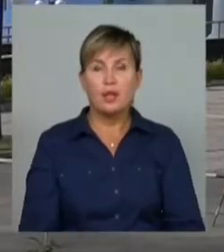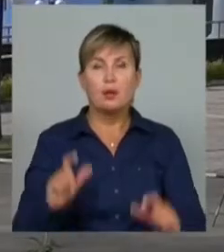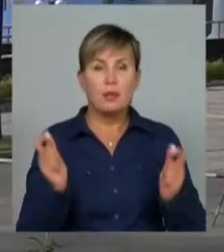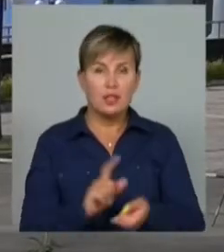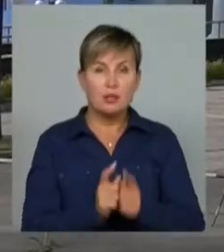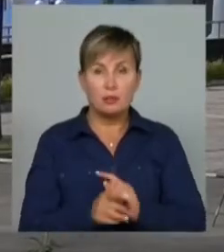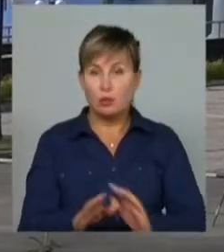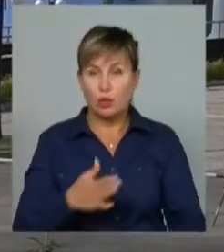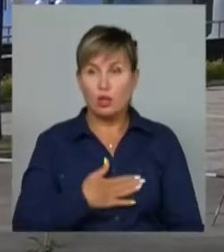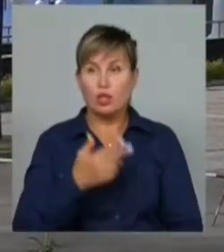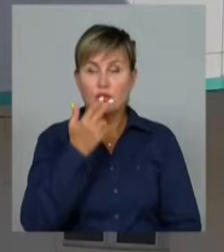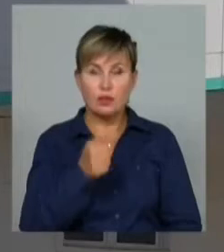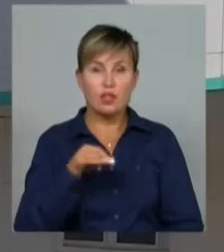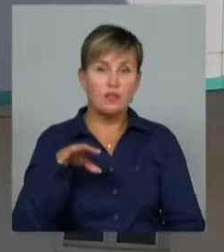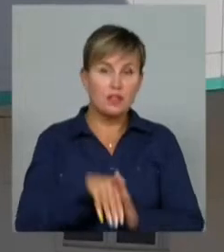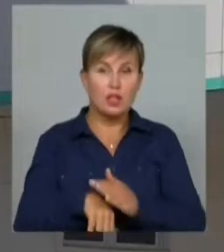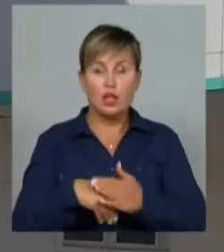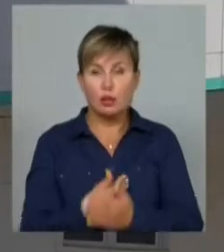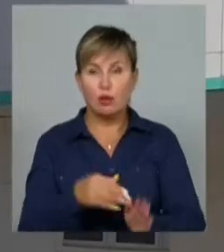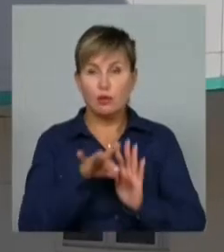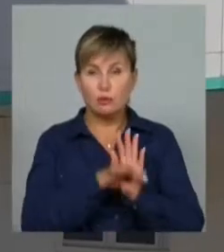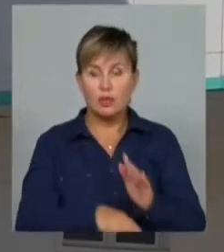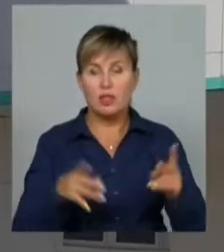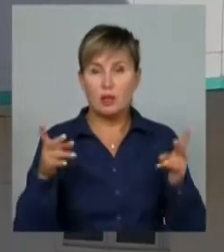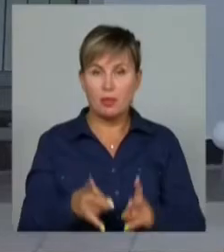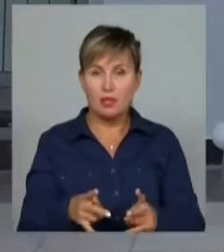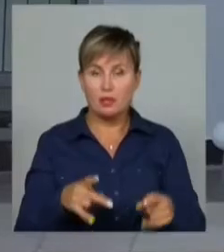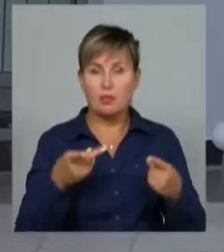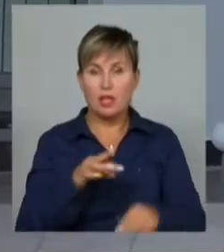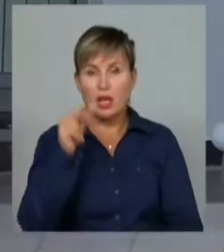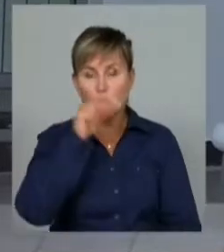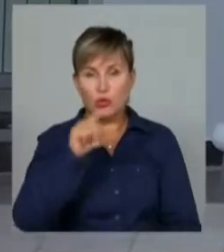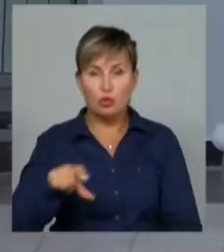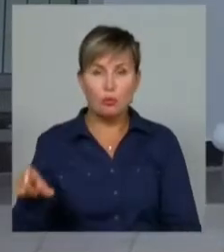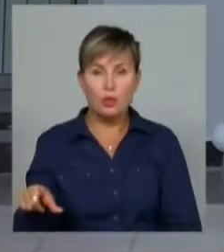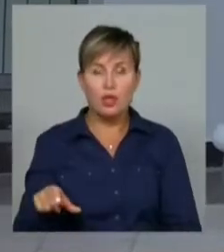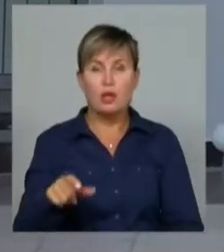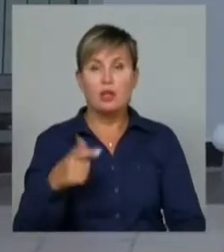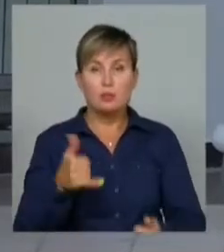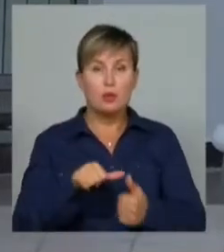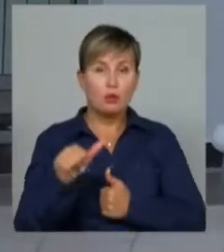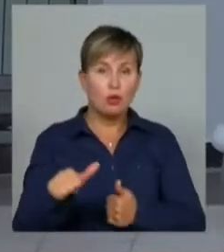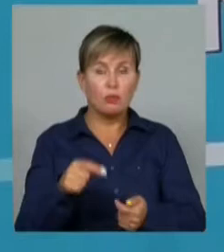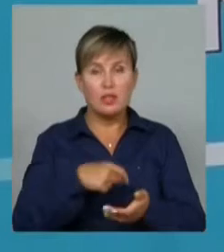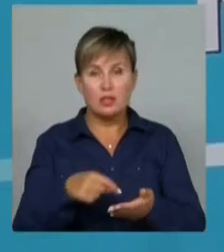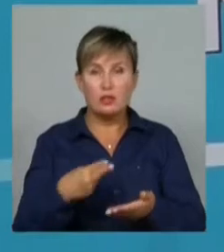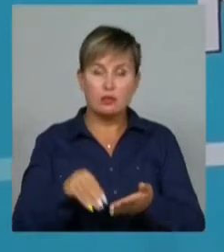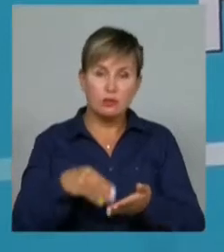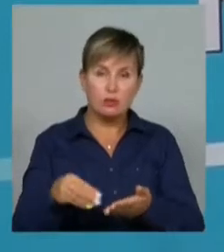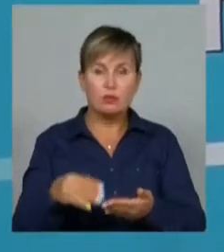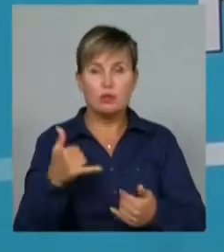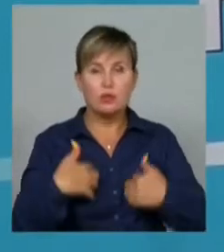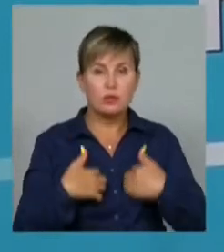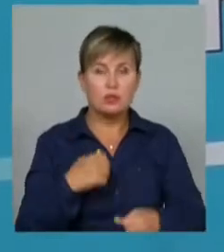наши привычки но и внесла новый пункт списке необходимых принадлежностей для учебы теперь помимо покупки канцелярии студенты спешат